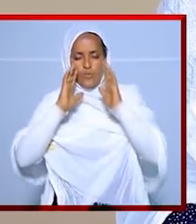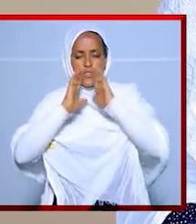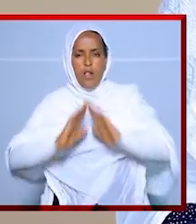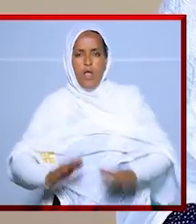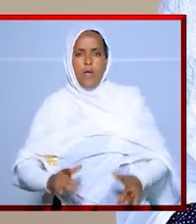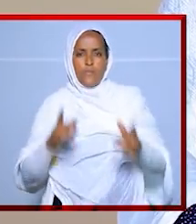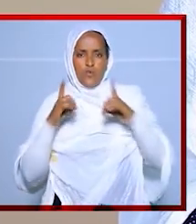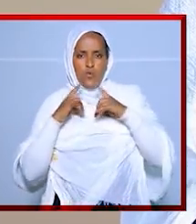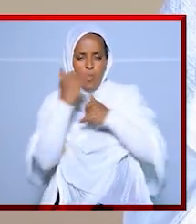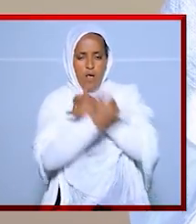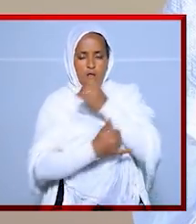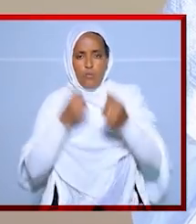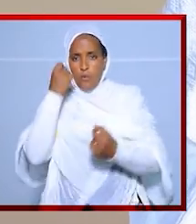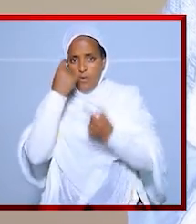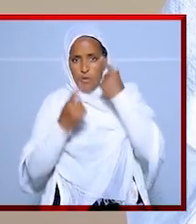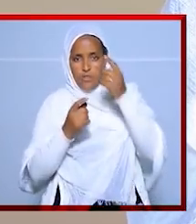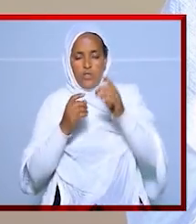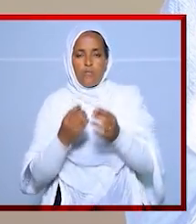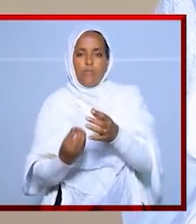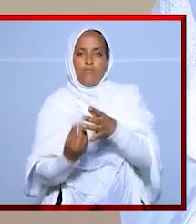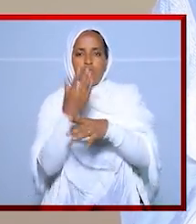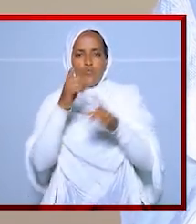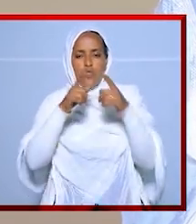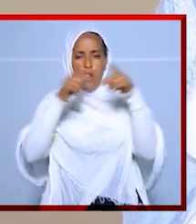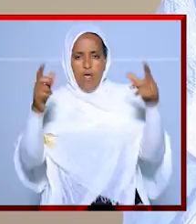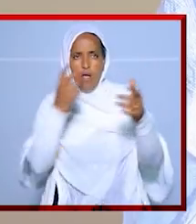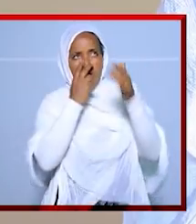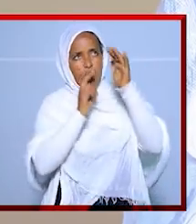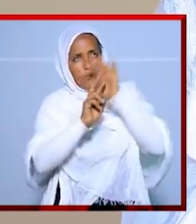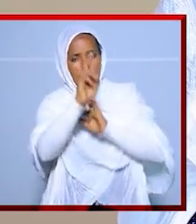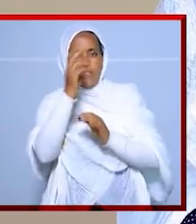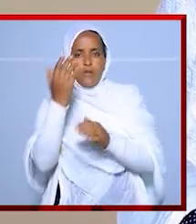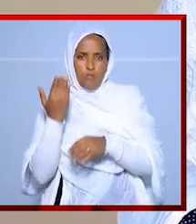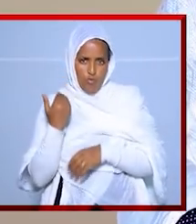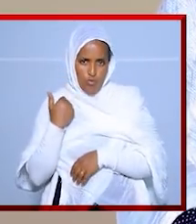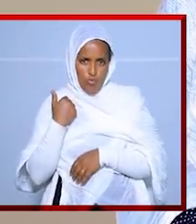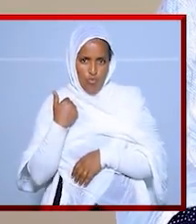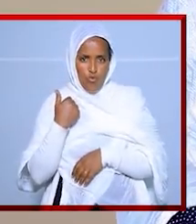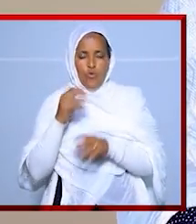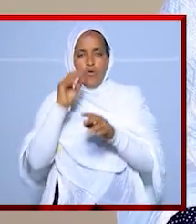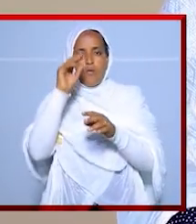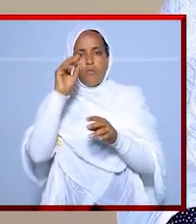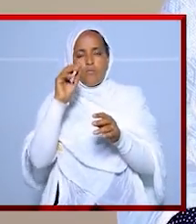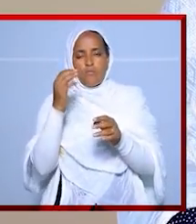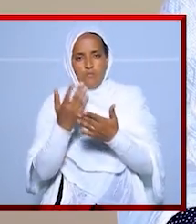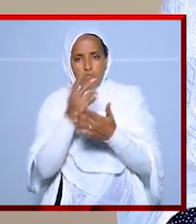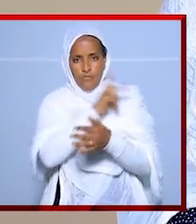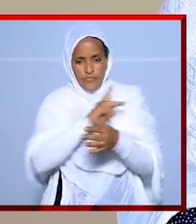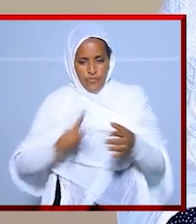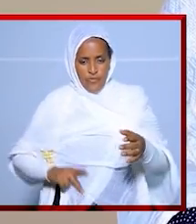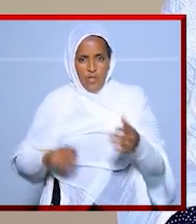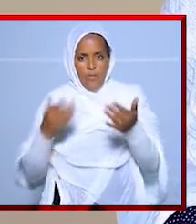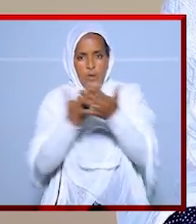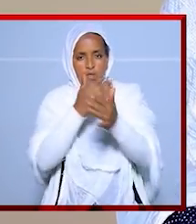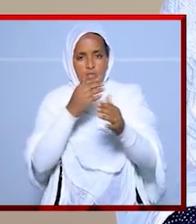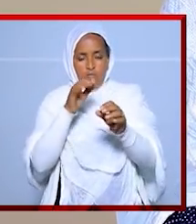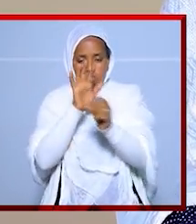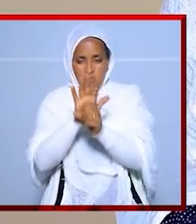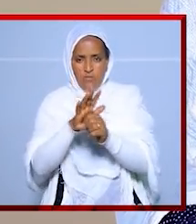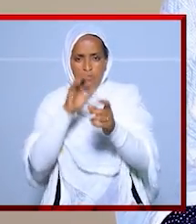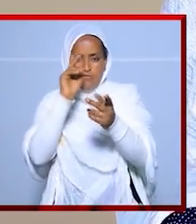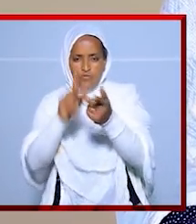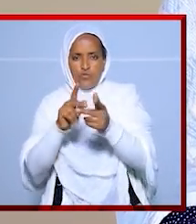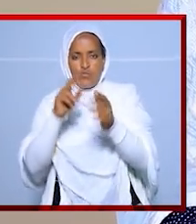ሰውም ሰላም ሆኖ እንዲኖር አገራዊ መግባባትን የሚፈጥሩ ታላላቅ ነቢያት ነበሩ፣ መሳፍንት ነበሩ። በአዲስ ኪዳንም